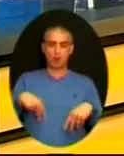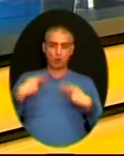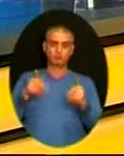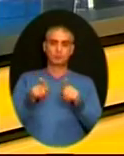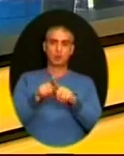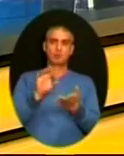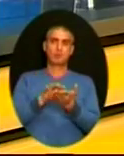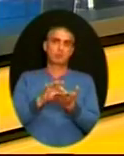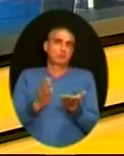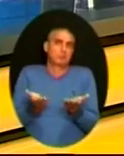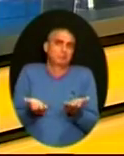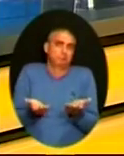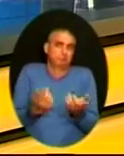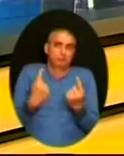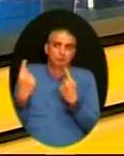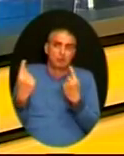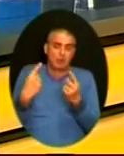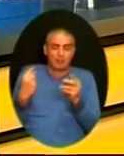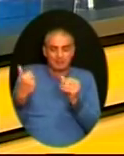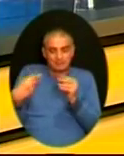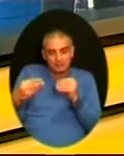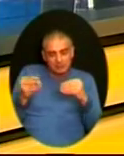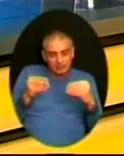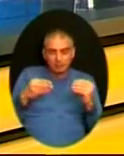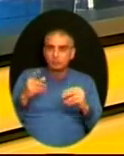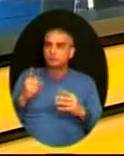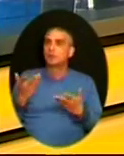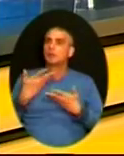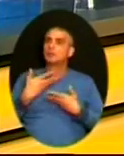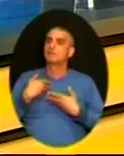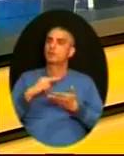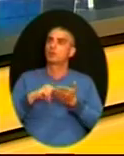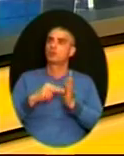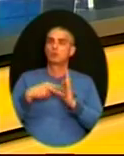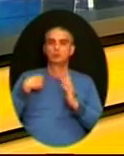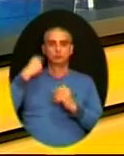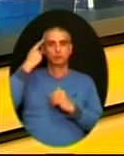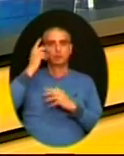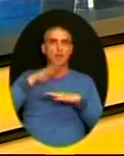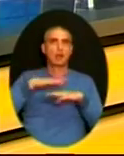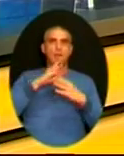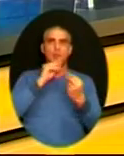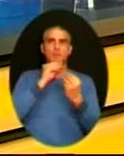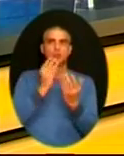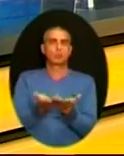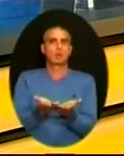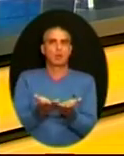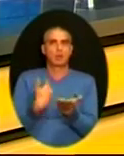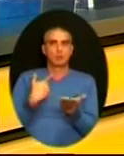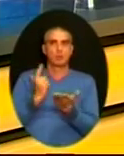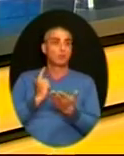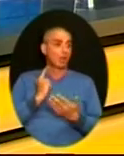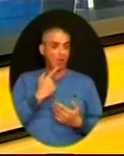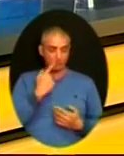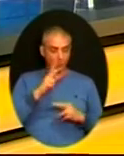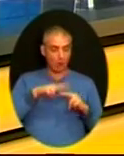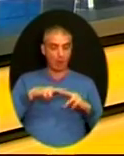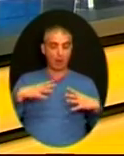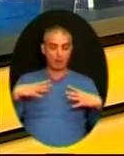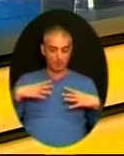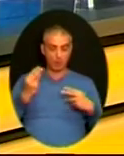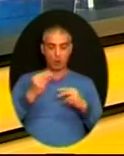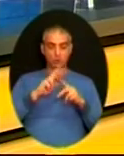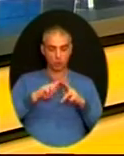הנקודה. אז שכל אחד יתגמש קצת, וזה יסתיים. אז שתביאו לנו תכנית שנדע בכלל על מה מדובר, אנחנו מחכים פה. אמרו לכם, אחרי הפגרה,